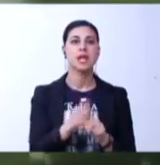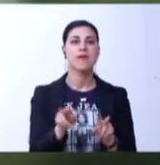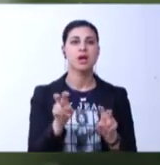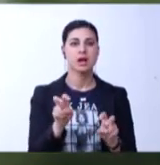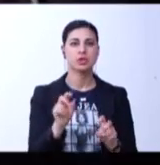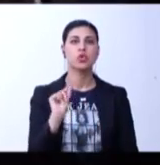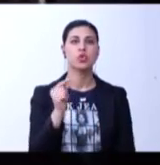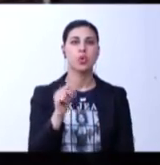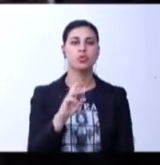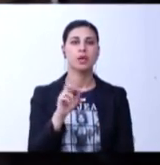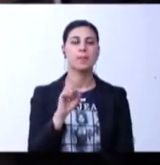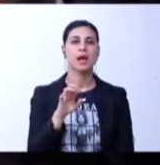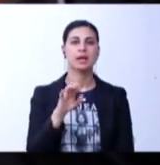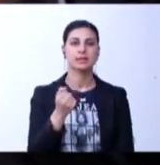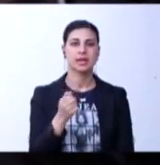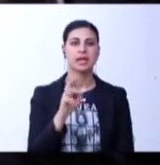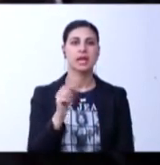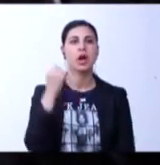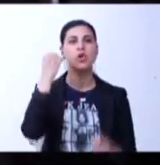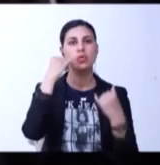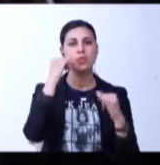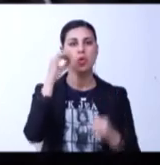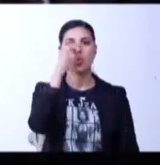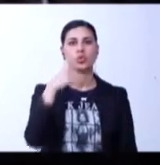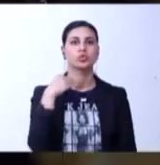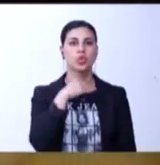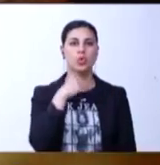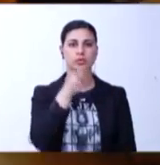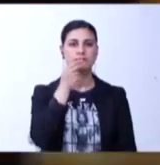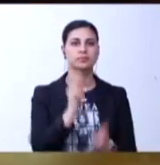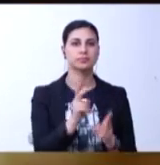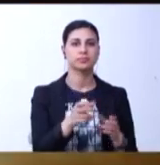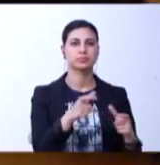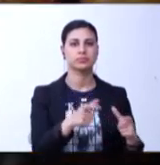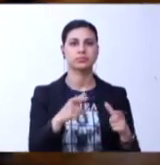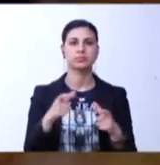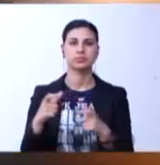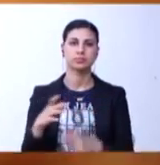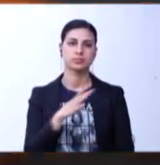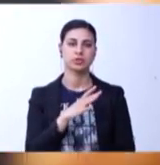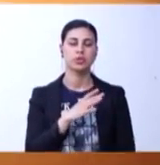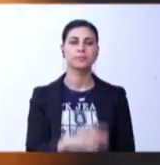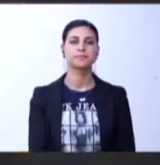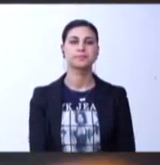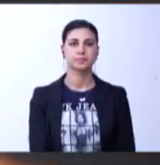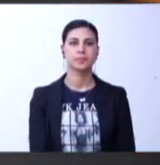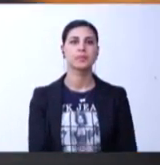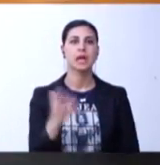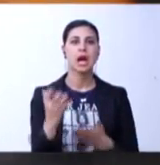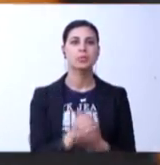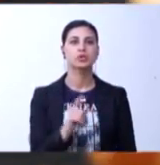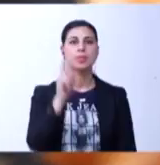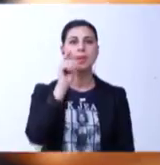ნაწილი ლობიოსა და ბარდის და ხბოსა და ღორის ხორცისგან მომზადებული ხვეზელები იყო. აღმოჩნდა, რომ